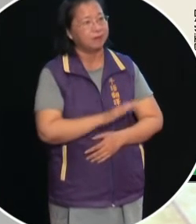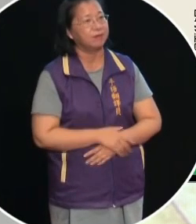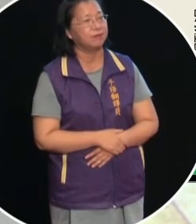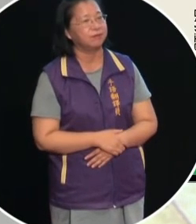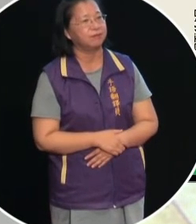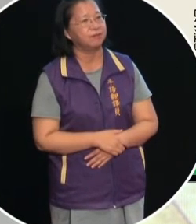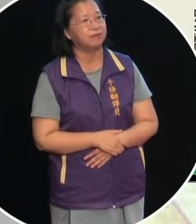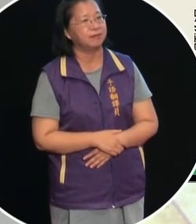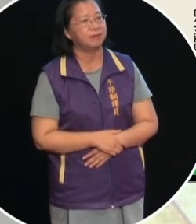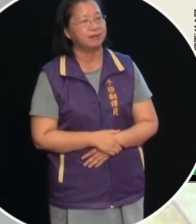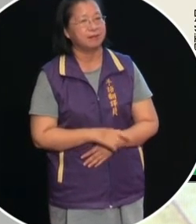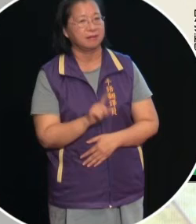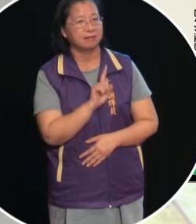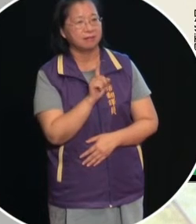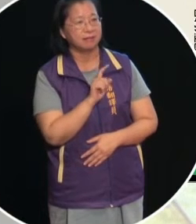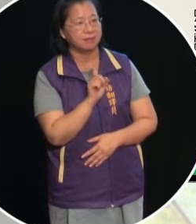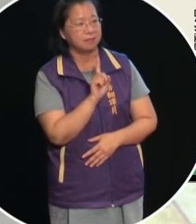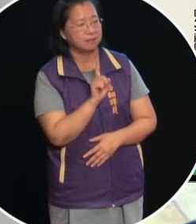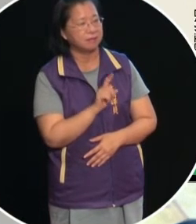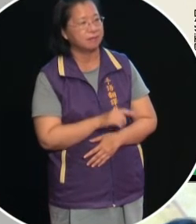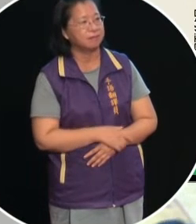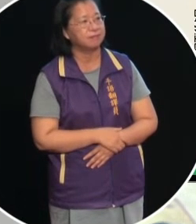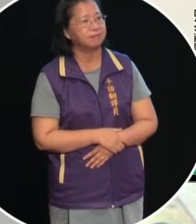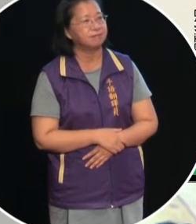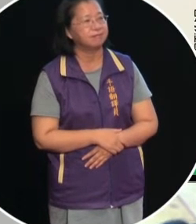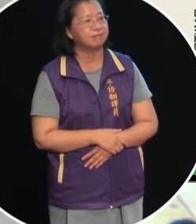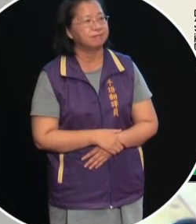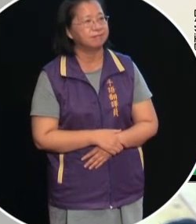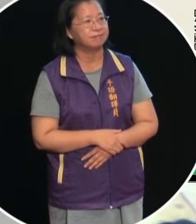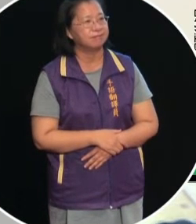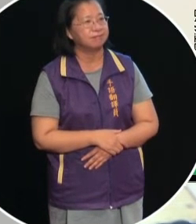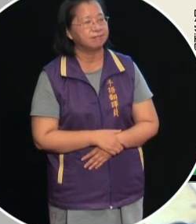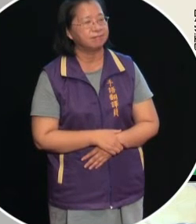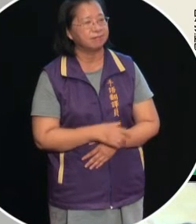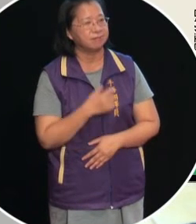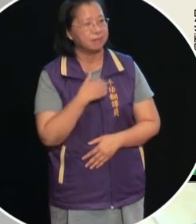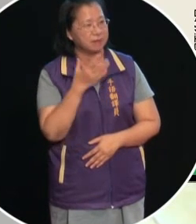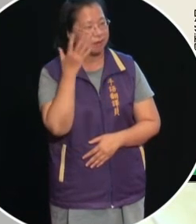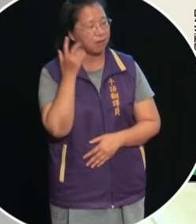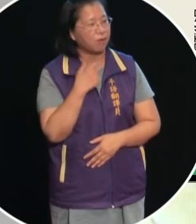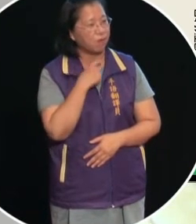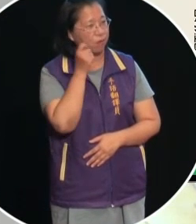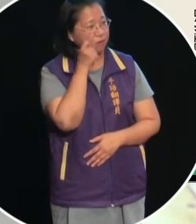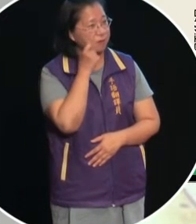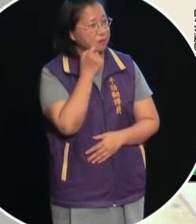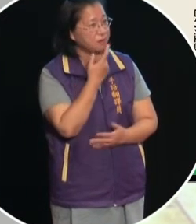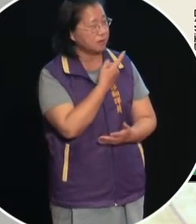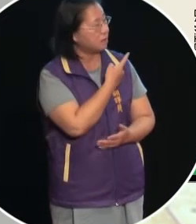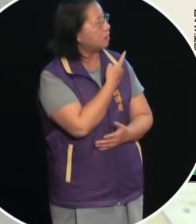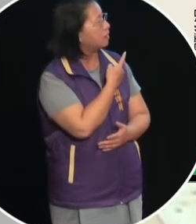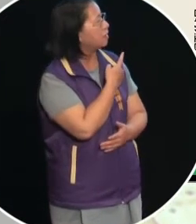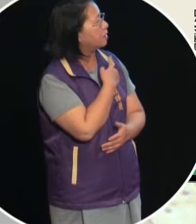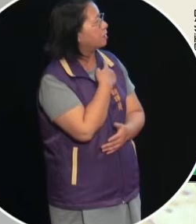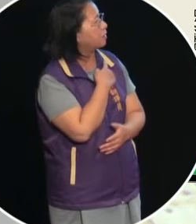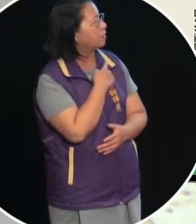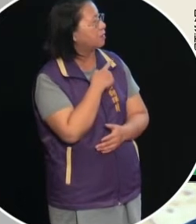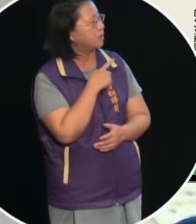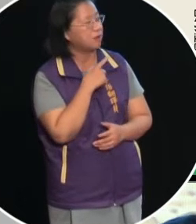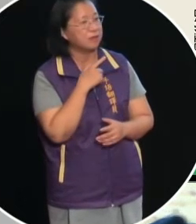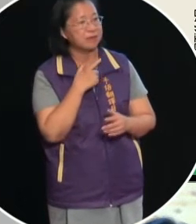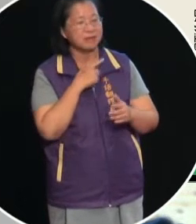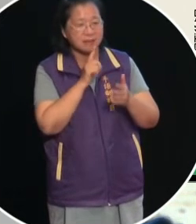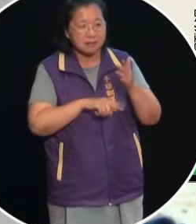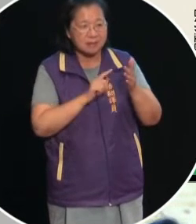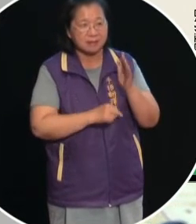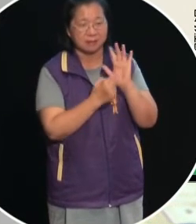ない，一つの変わります，我很烦。不过我有时候非常喜欢讲中文，因为这个概念用简单的两句话